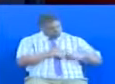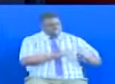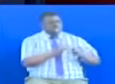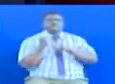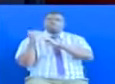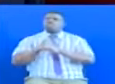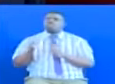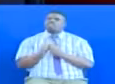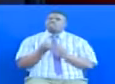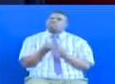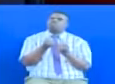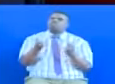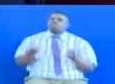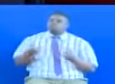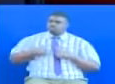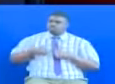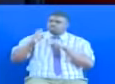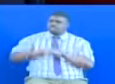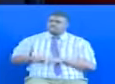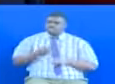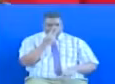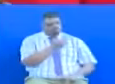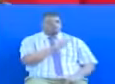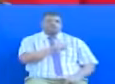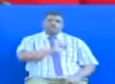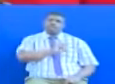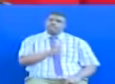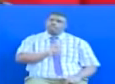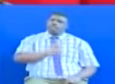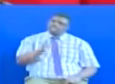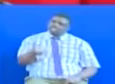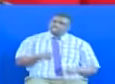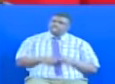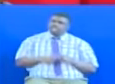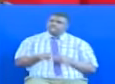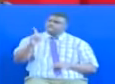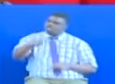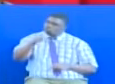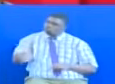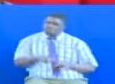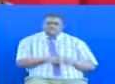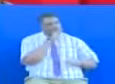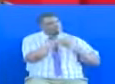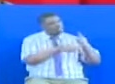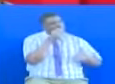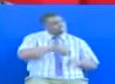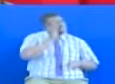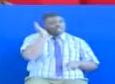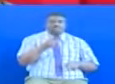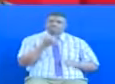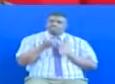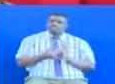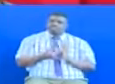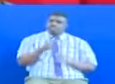vidogo. Mimi nimekaa hapa nikiona muona Bashe anavyoiambia serikali, anavyokosoa. Hivi kama